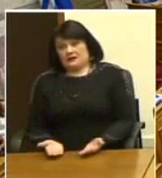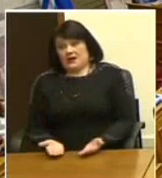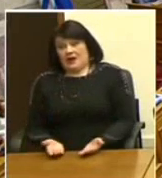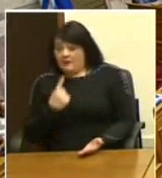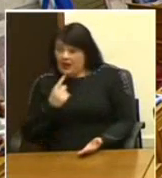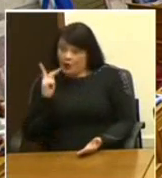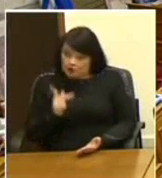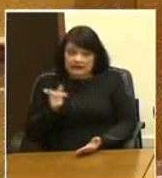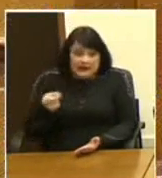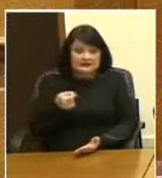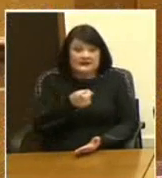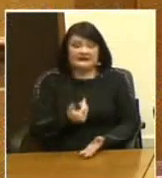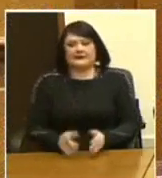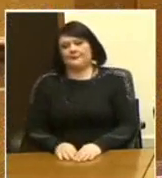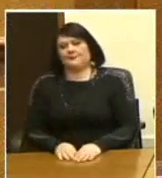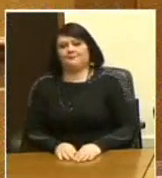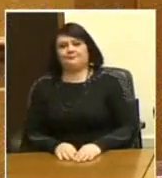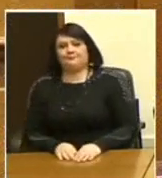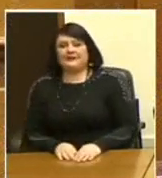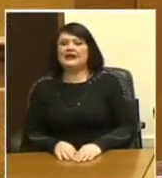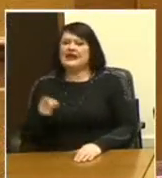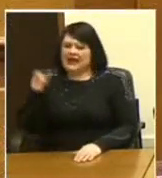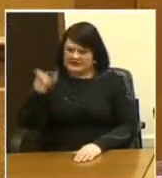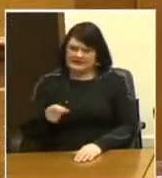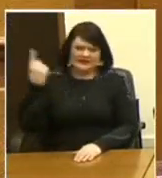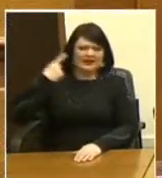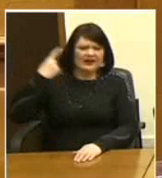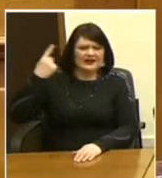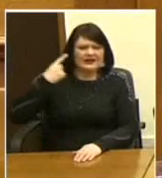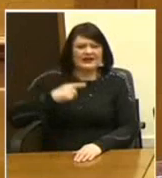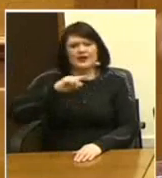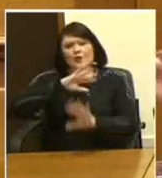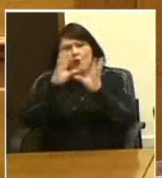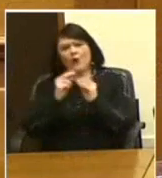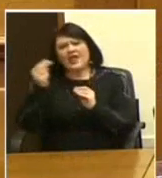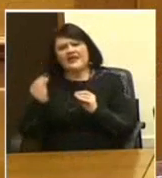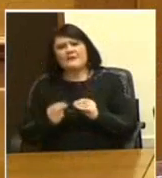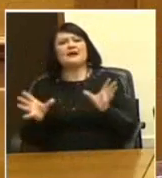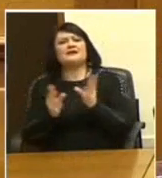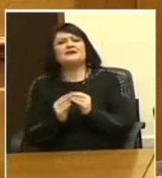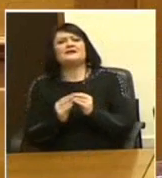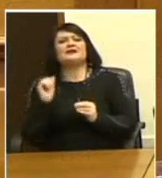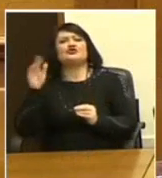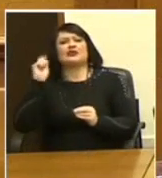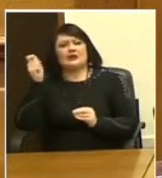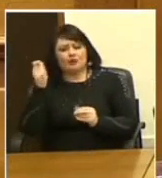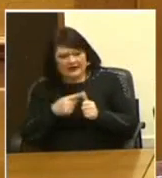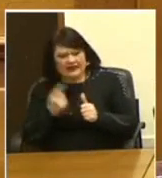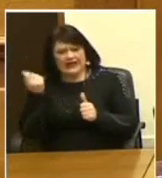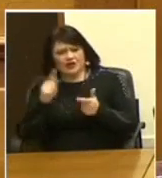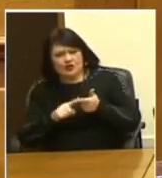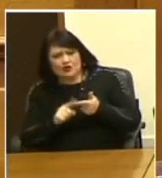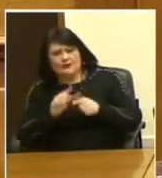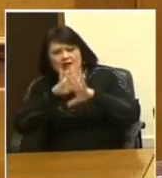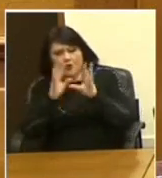Κύριε Γρηγοράκο, παρακαλώ. Η κριτική που ασκείτε σε όλα τα θέματα, από τα θέματα της οικονομίας μέχρι τα θέματα της εξωτερικής πολιτικής στην κυβέρνηση, είναι